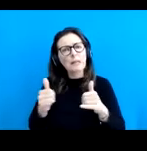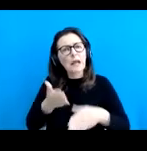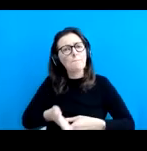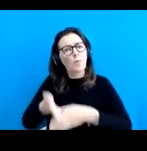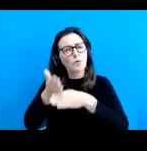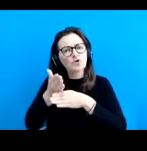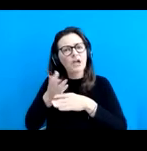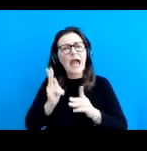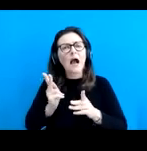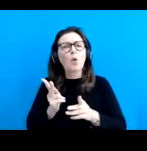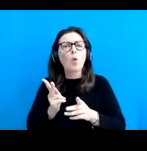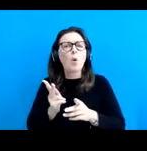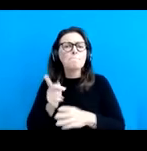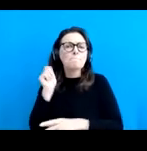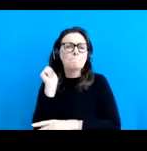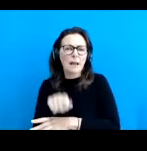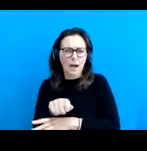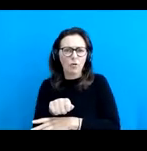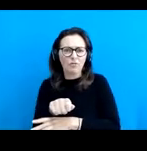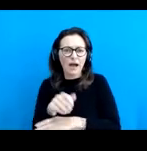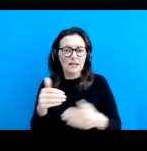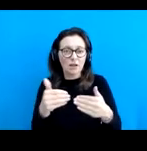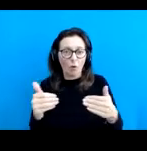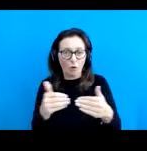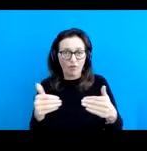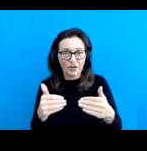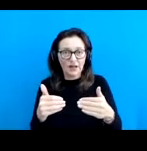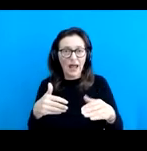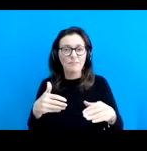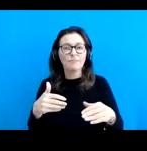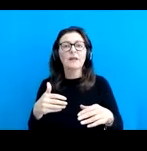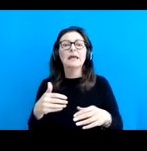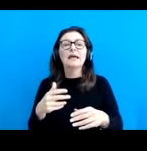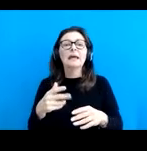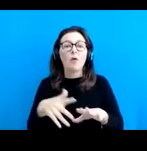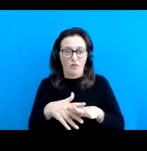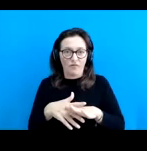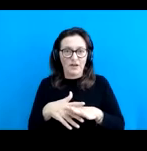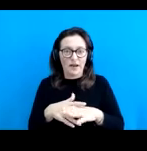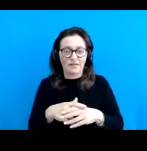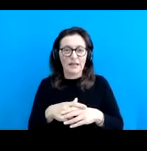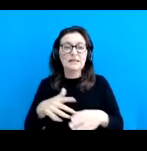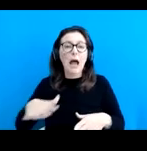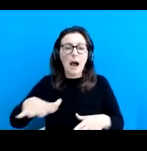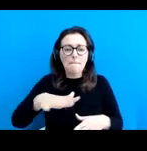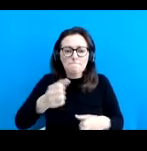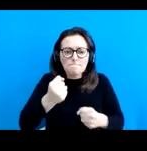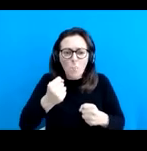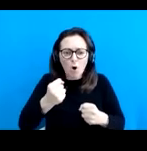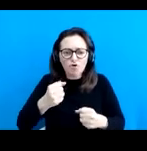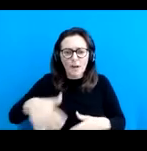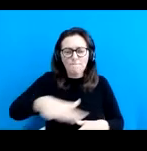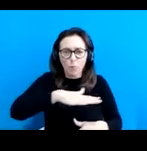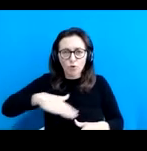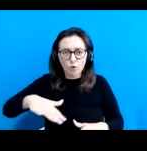v prilagoditve in na močna področja teh oseb. V drugem delu